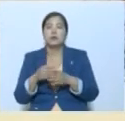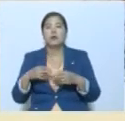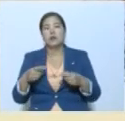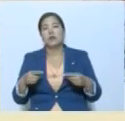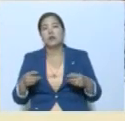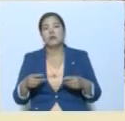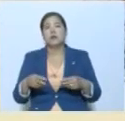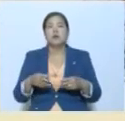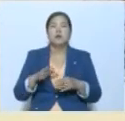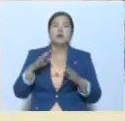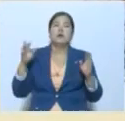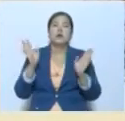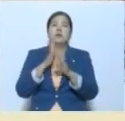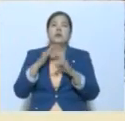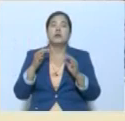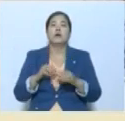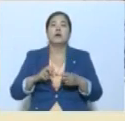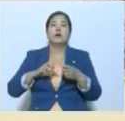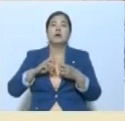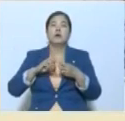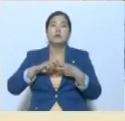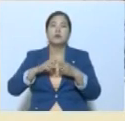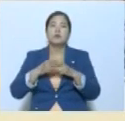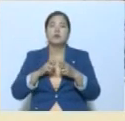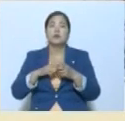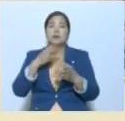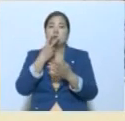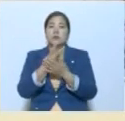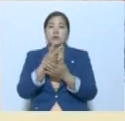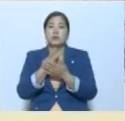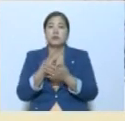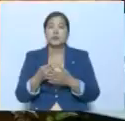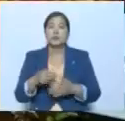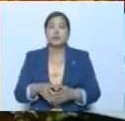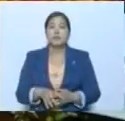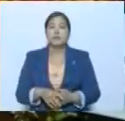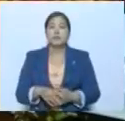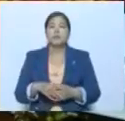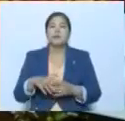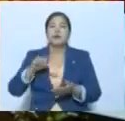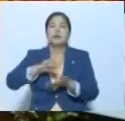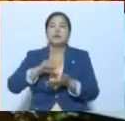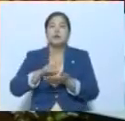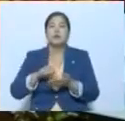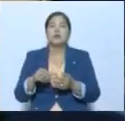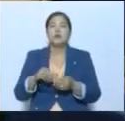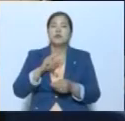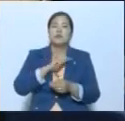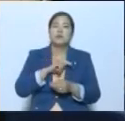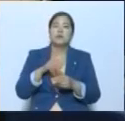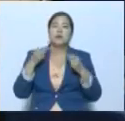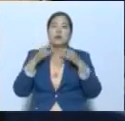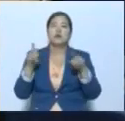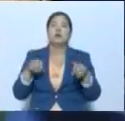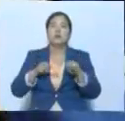жатқан табиғаттағы проблемаларды, адамзаттың оған деген антропогендік факторларын бәрін біз айтамыз. Қатысушылардың еңбектерін арнайы мамандар